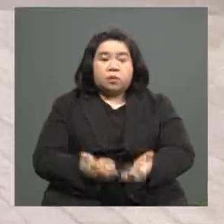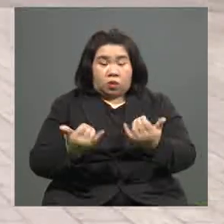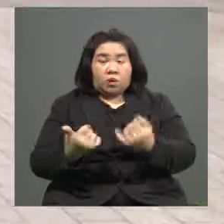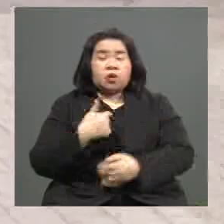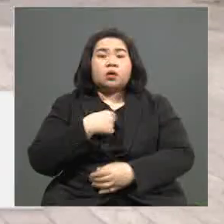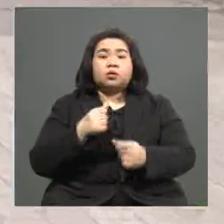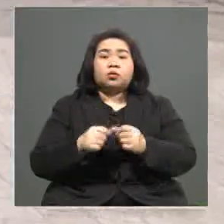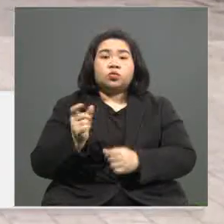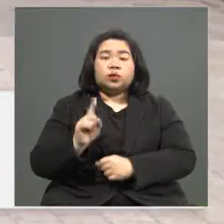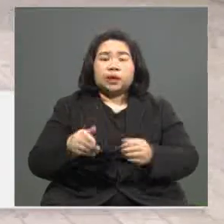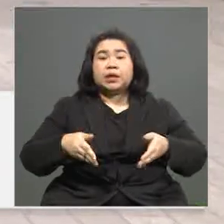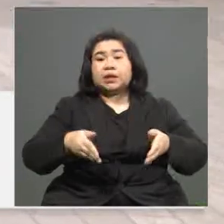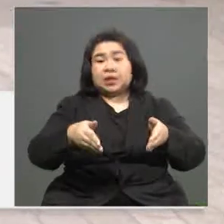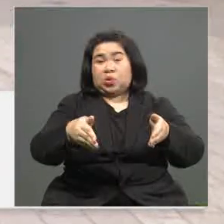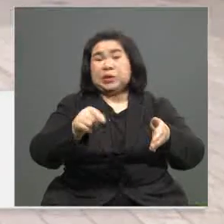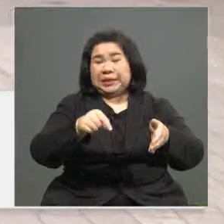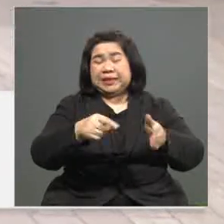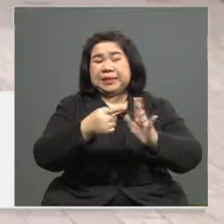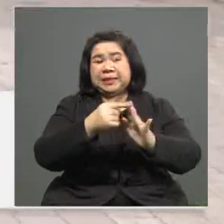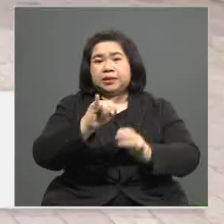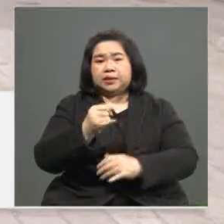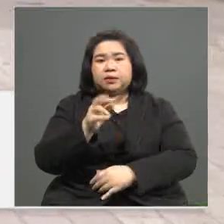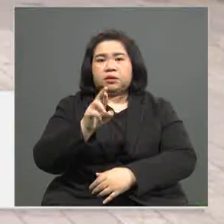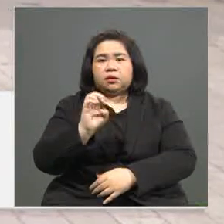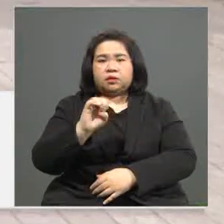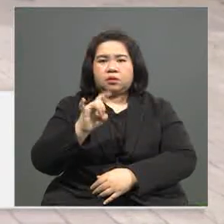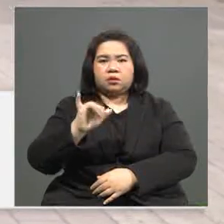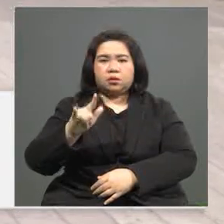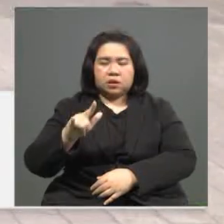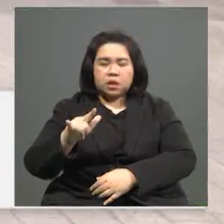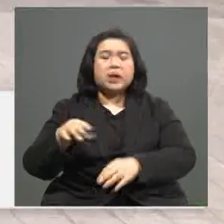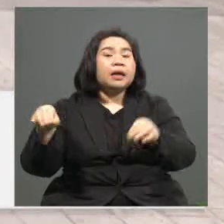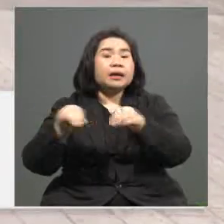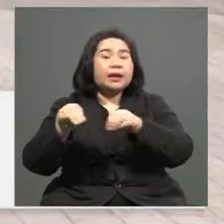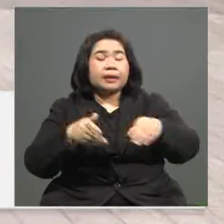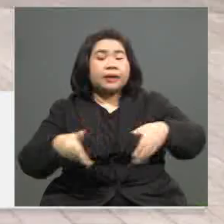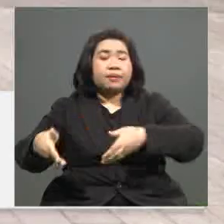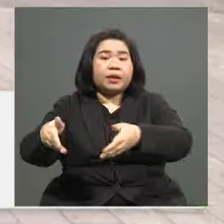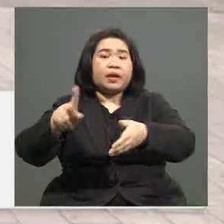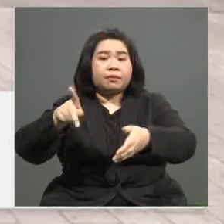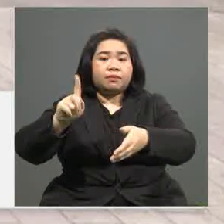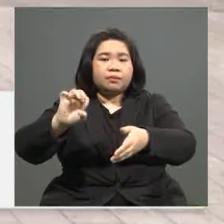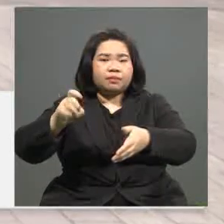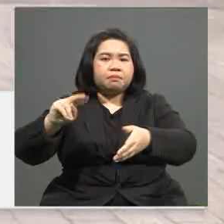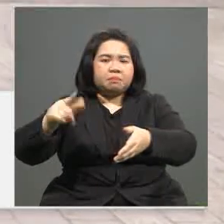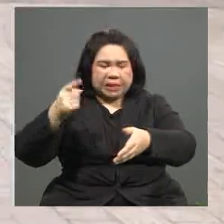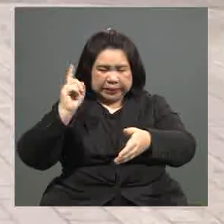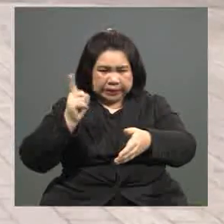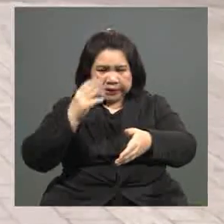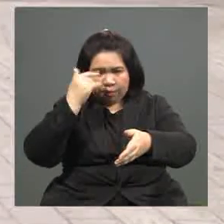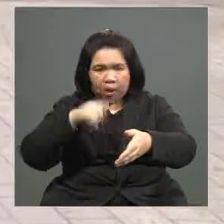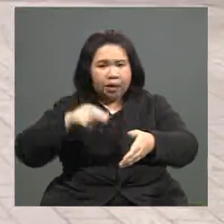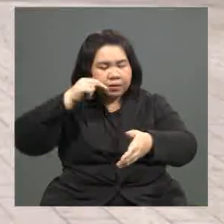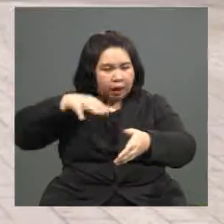อยู่ที่บริเวณถนนเจริญประเทศค่ะซึ่งจุดนี้นะคะอยู่ใกล้กับริมแม่น้ำปิงค่ะเป็นโซนแรกๆเลยนะคะที่จะโดน